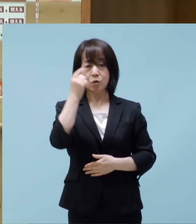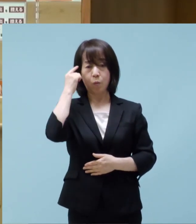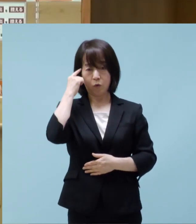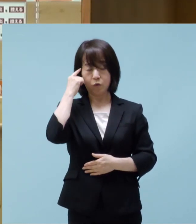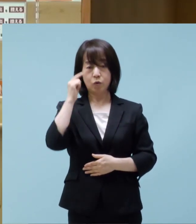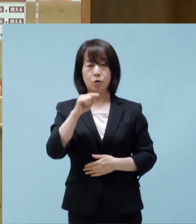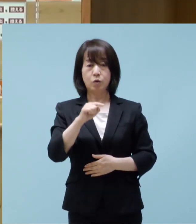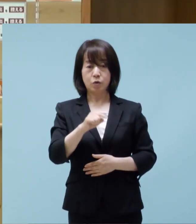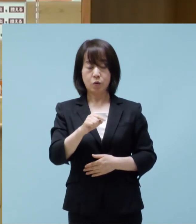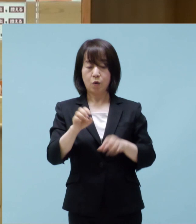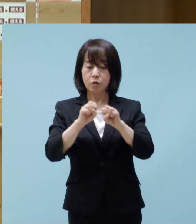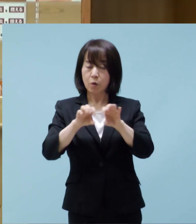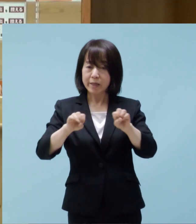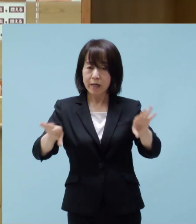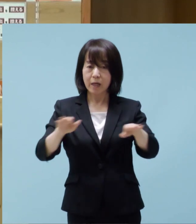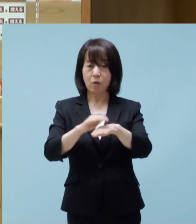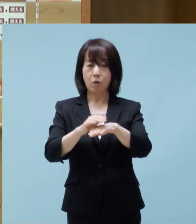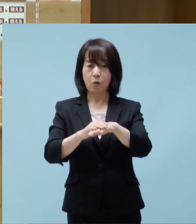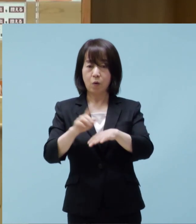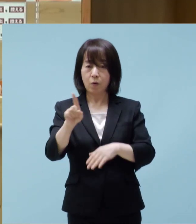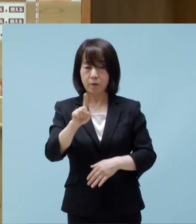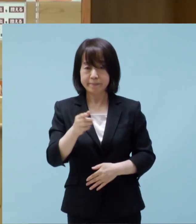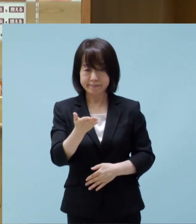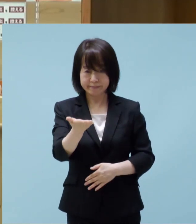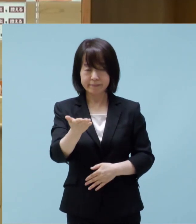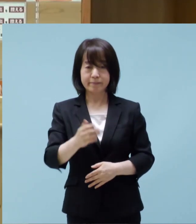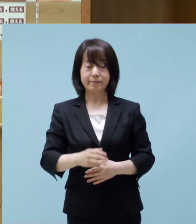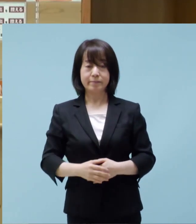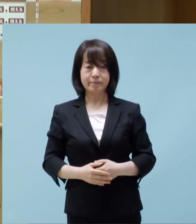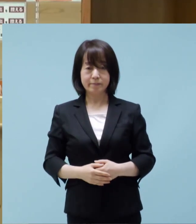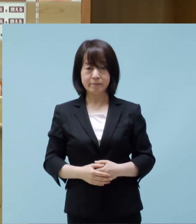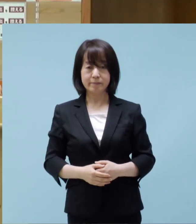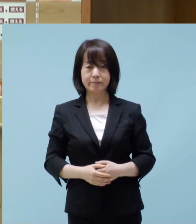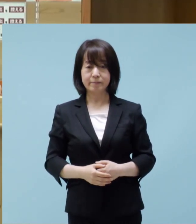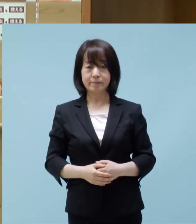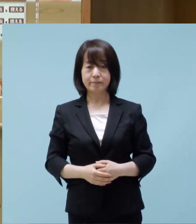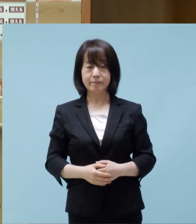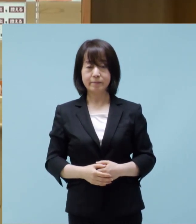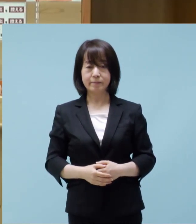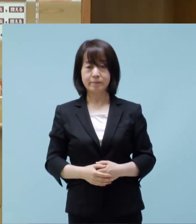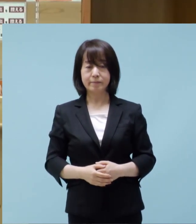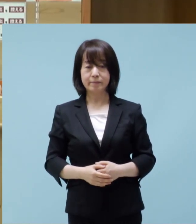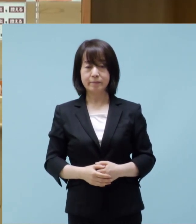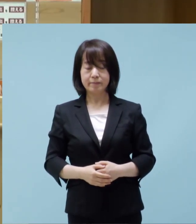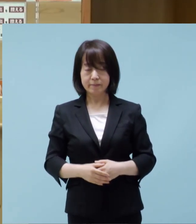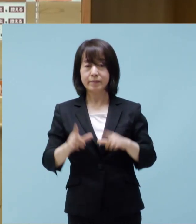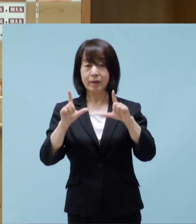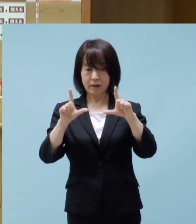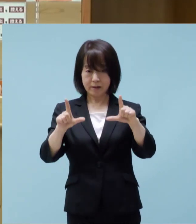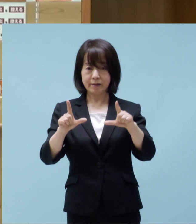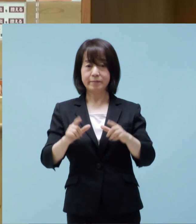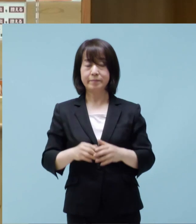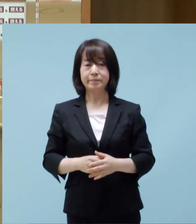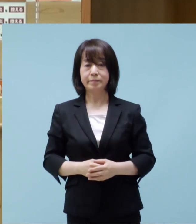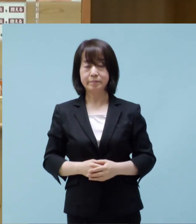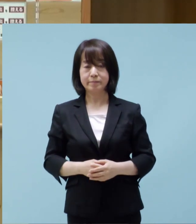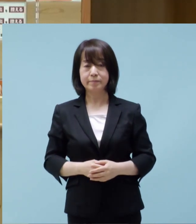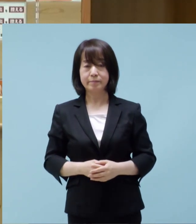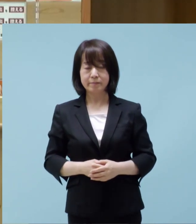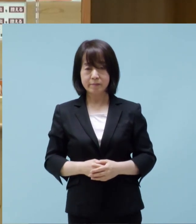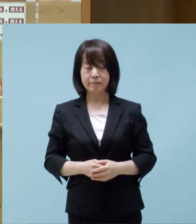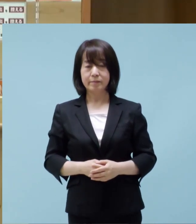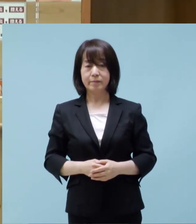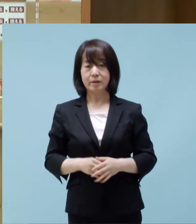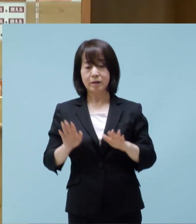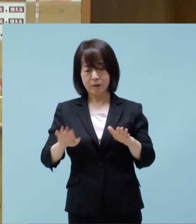けといいますか、どのように働きかけをしていくか、改めてお願いします。 はい。まあ、この間ですね、本当に厳しい、